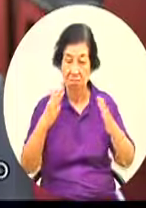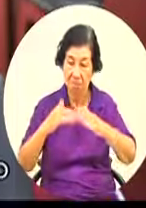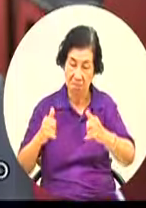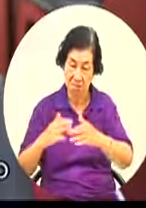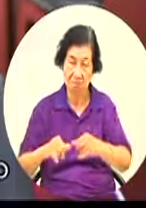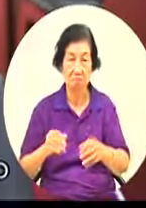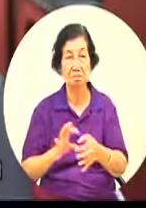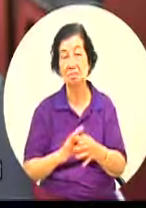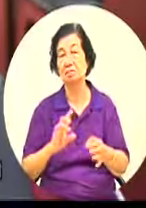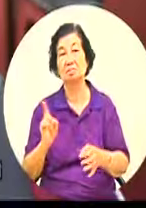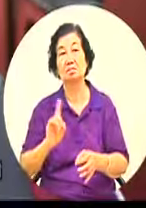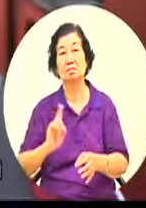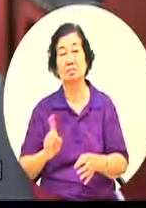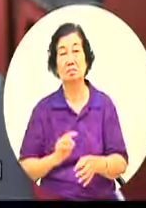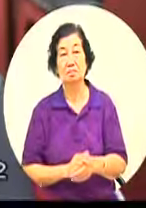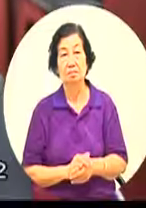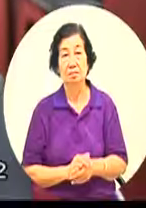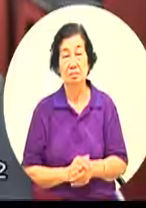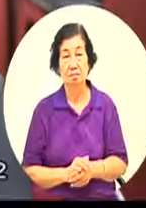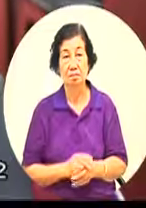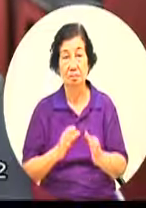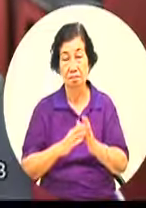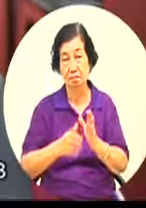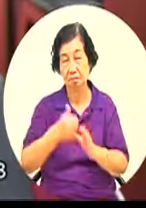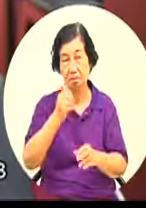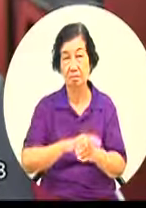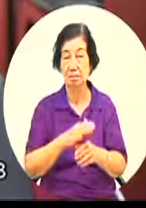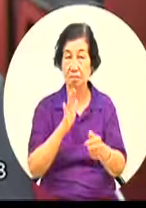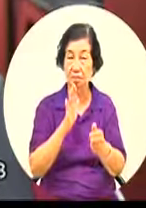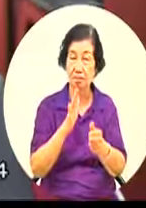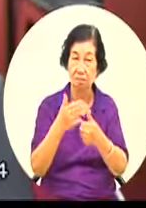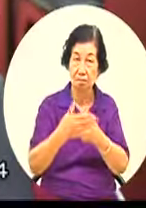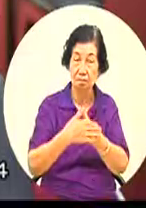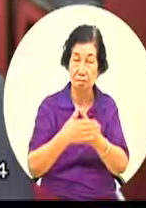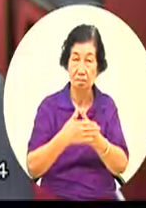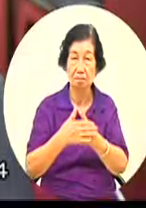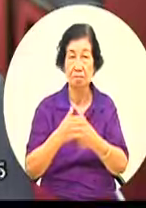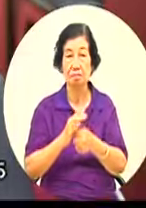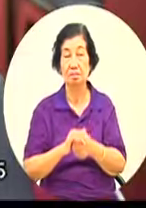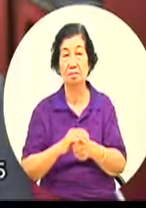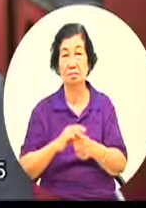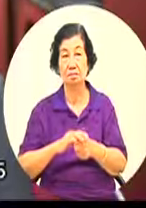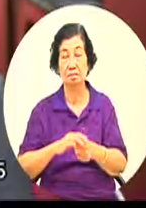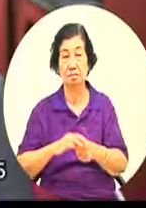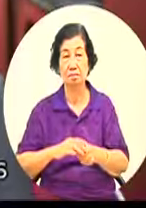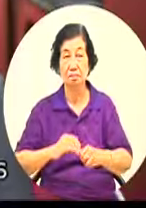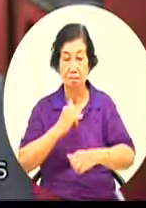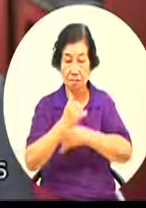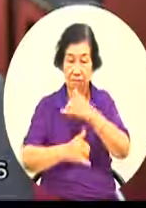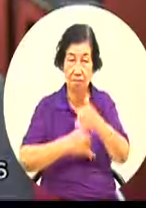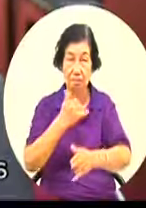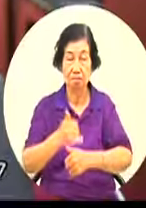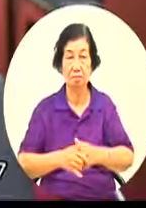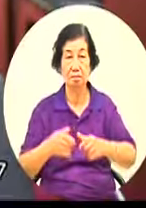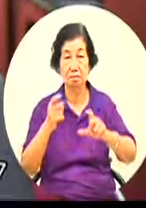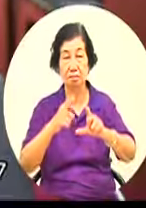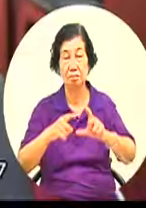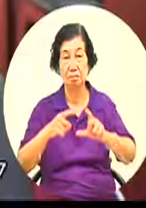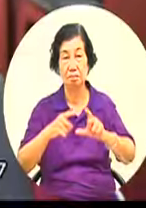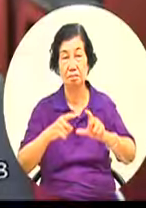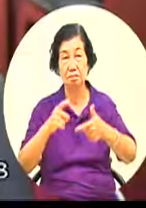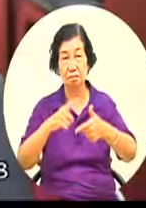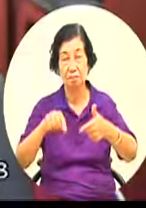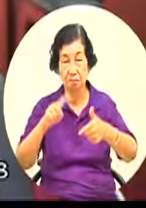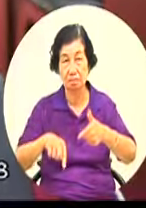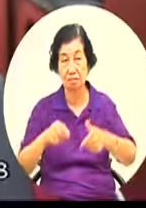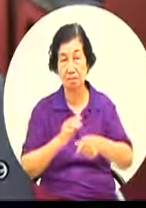道？也希望局长帮我们请命一下，如果可以，是不是帮我们做活化就好，不要做拆除这个动作，留